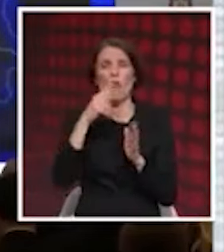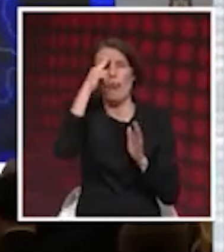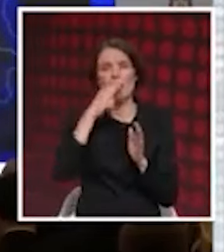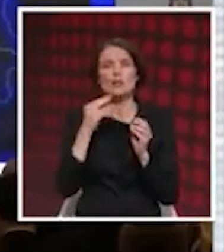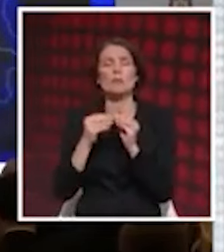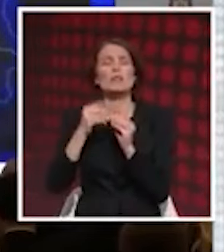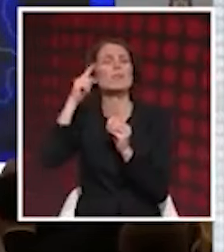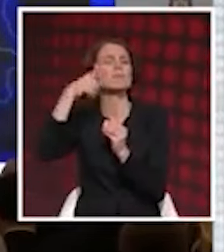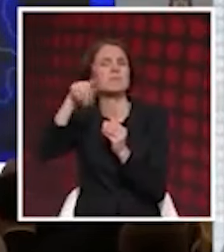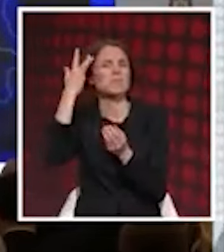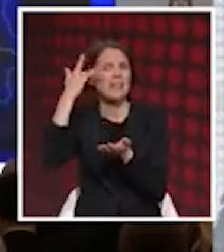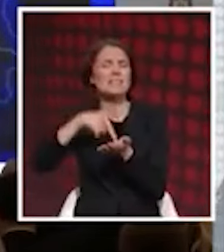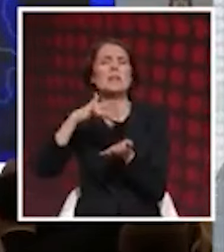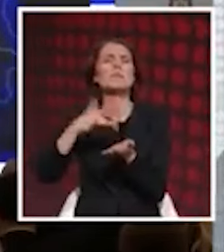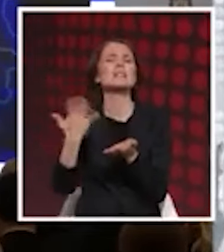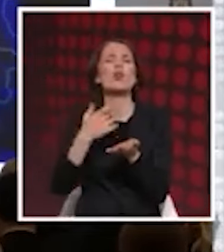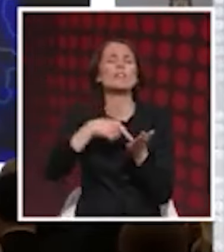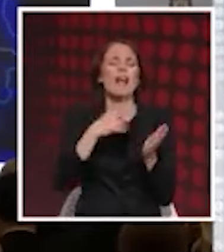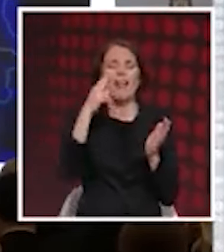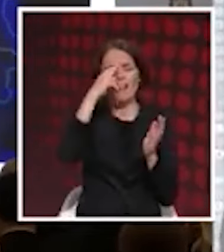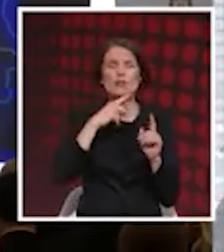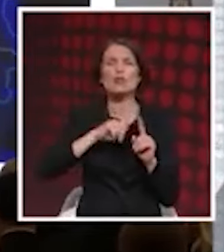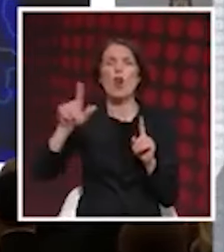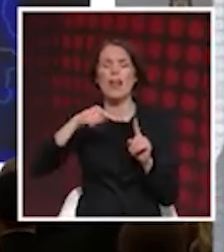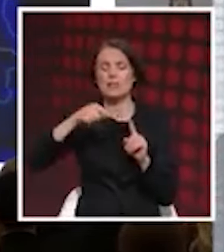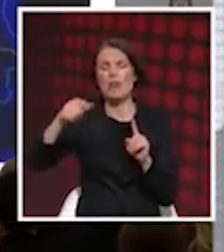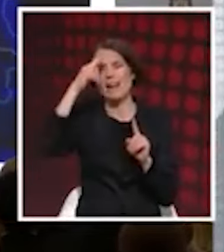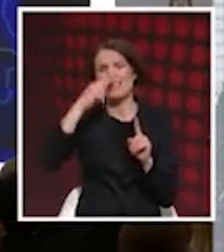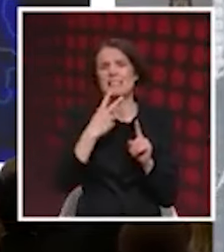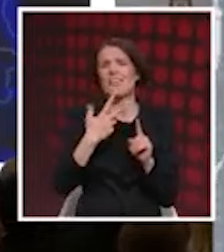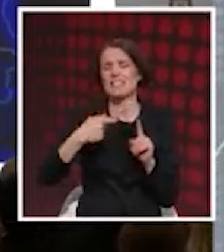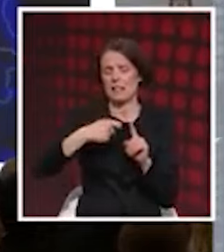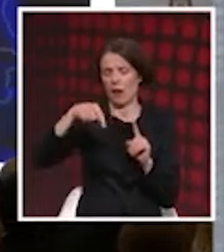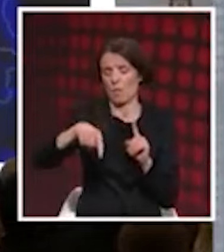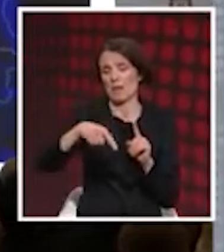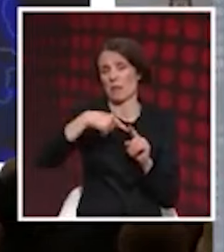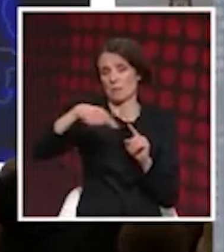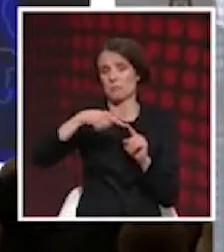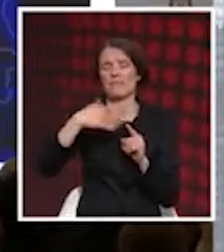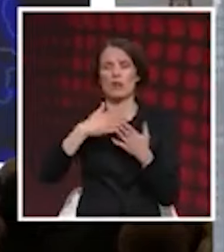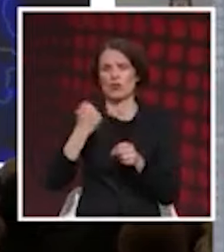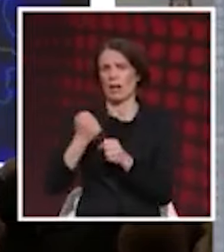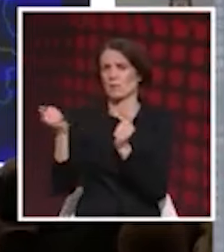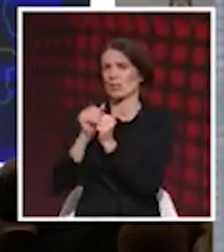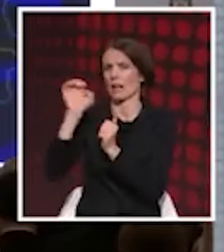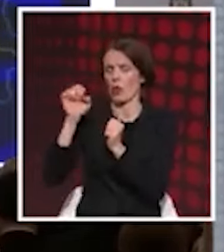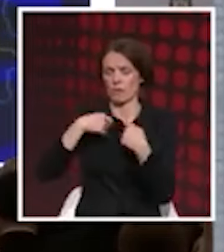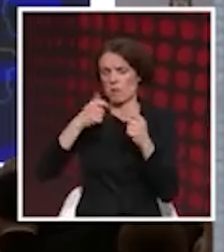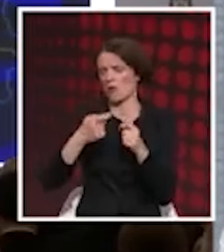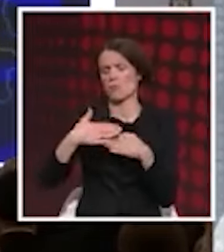Brestovac je na mesto na putu Niš. Leskovac, 23 kilometara od Niša. To radimo već, radimo sa evropljenima, završavamo brzo.